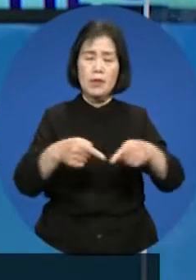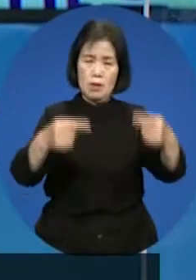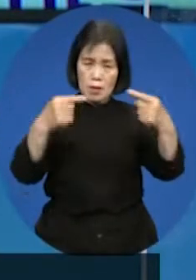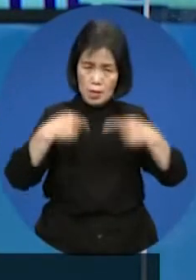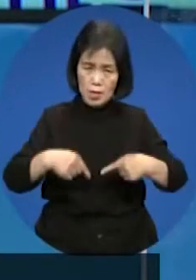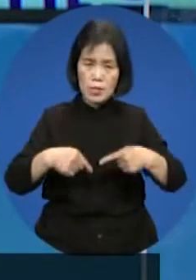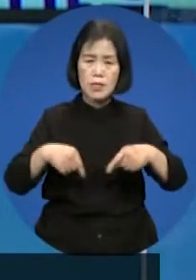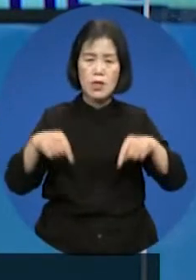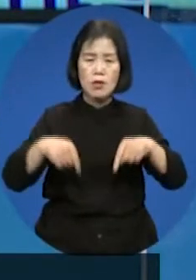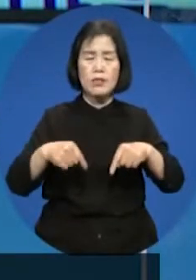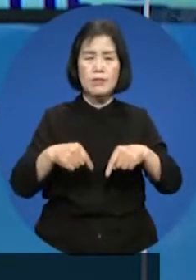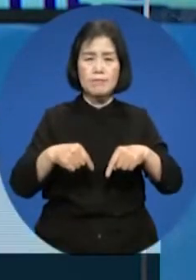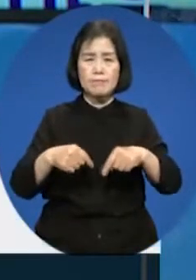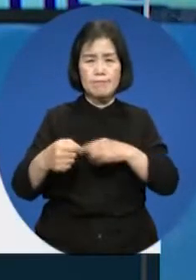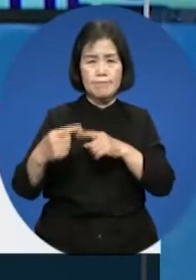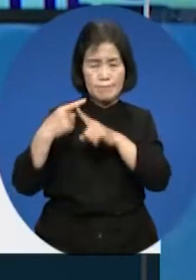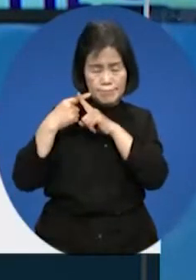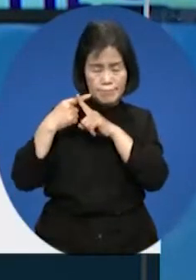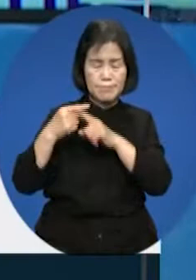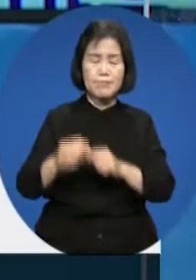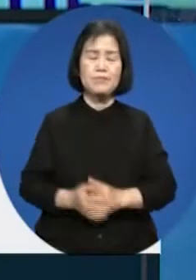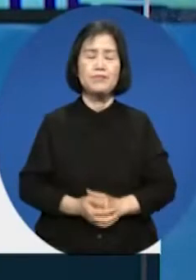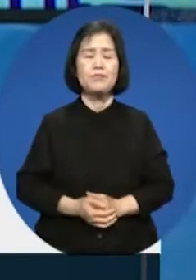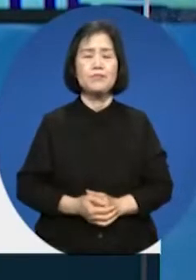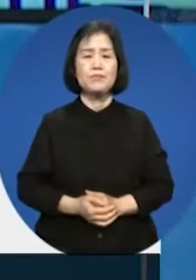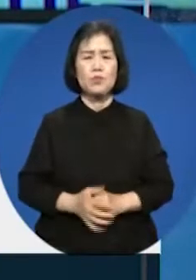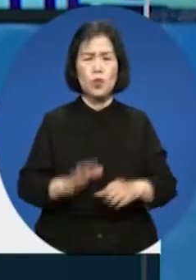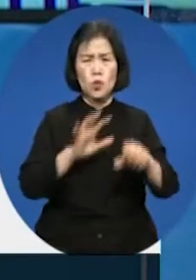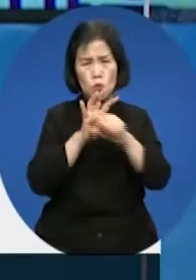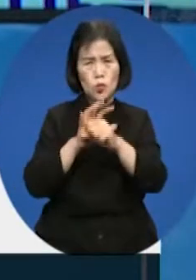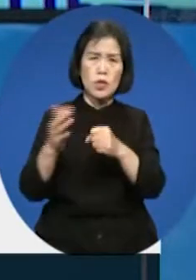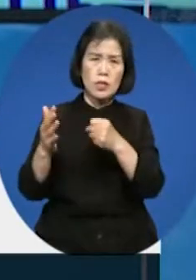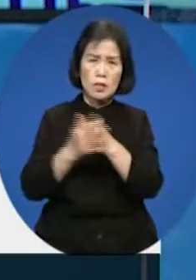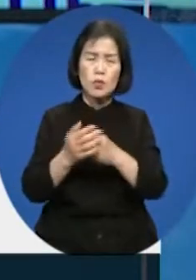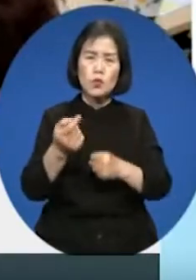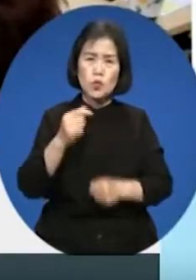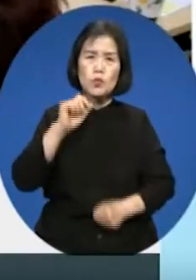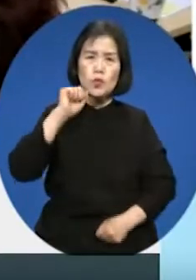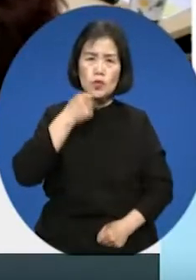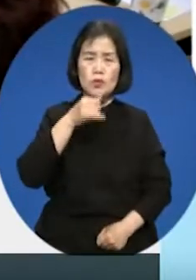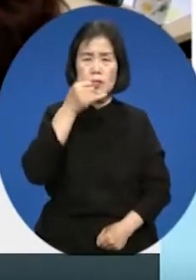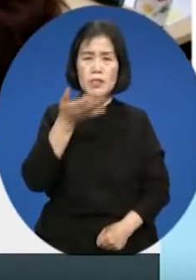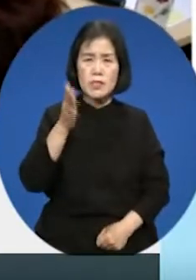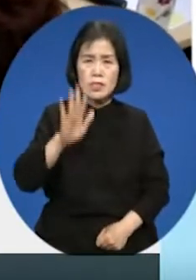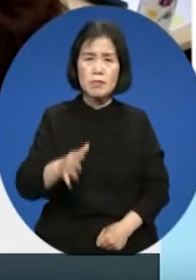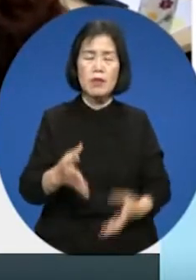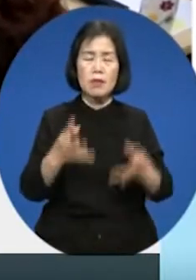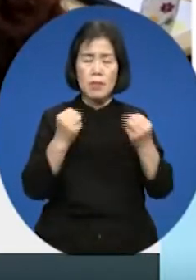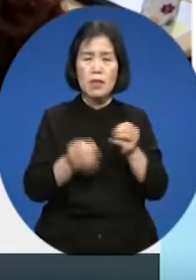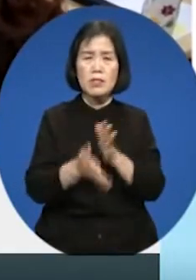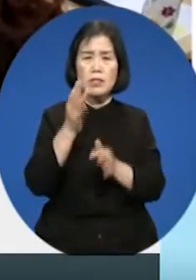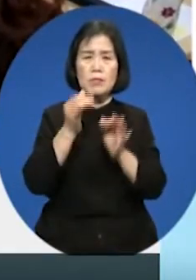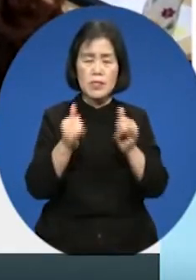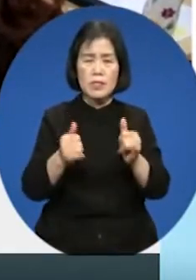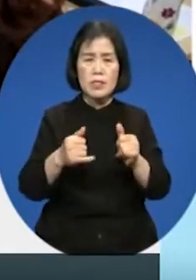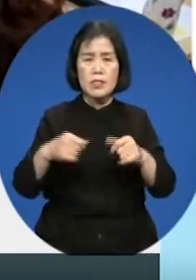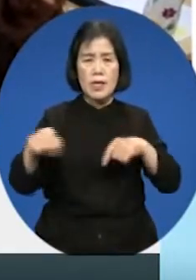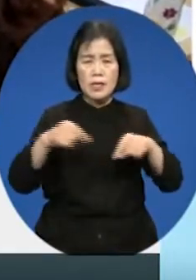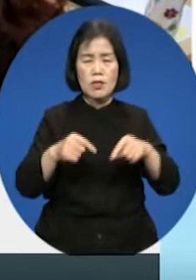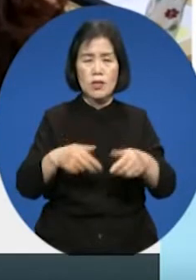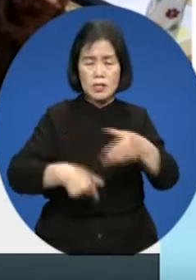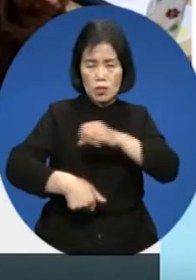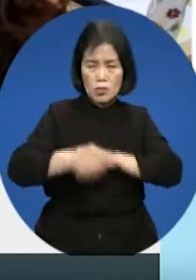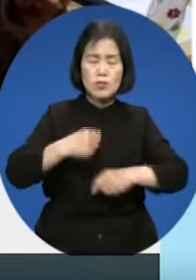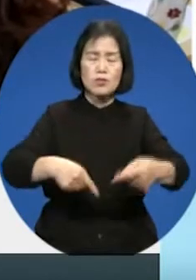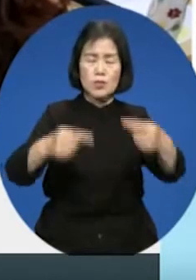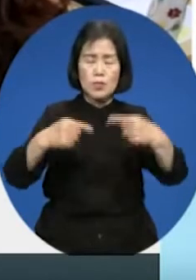펼치겠다는 각오로 일을 하고 있는데요. 네. 코로나 때문에 다소 어려움은 있지만 그래도 많은 시민들이 시 행정에 적극적으로